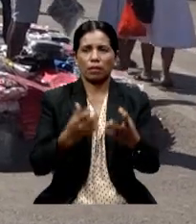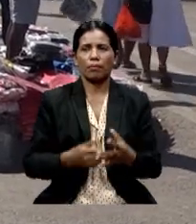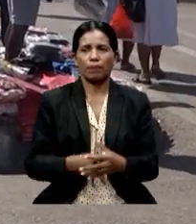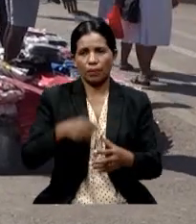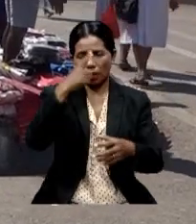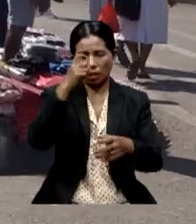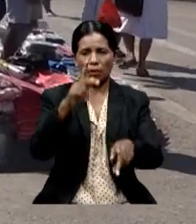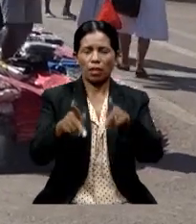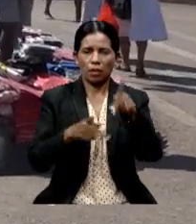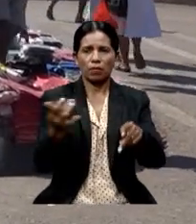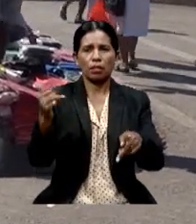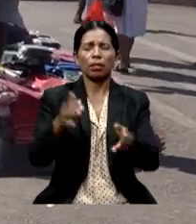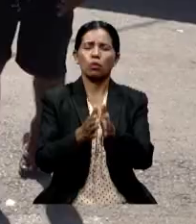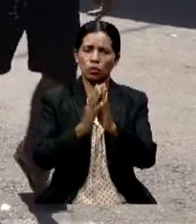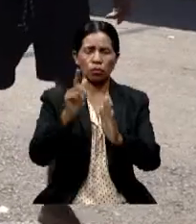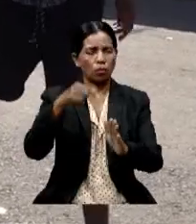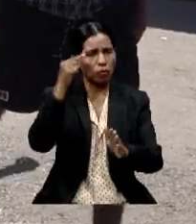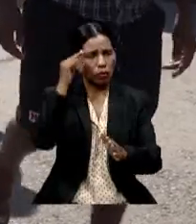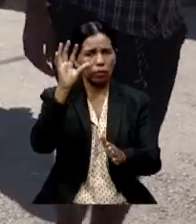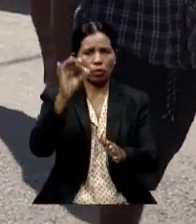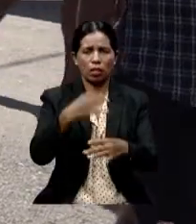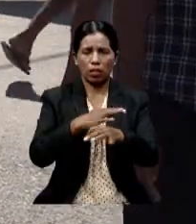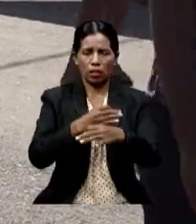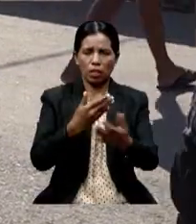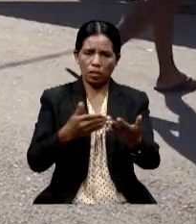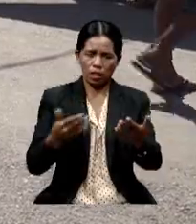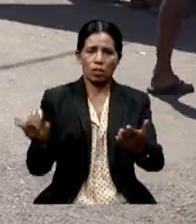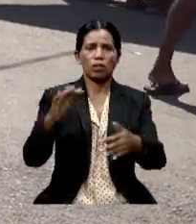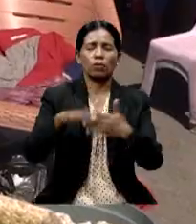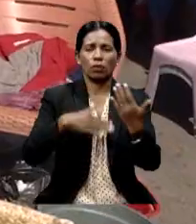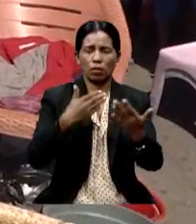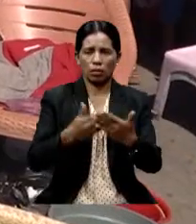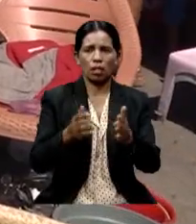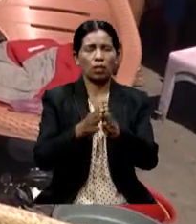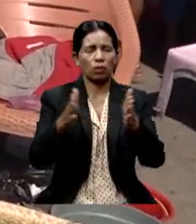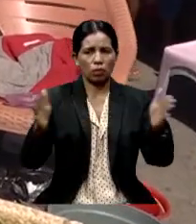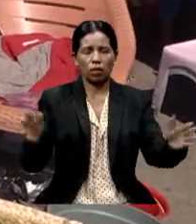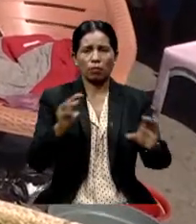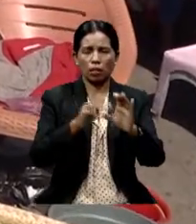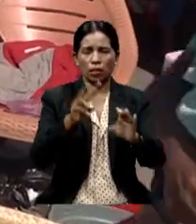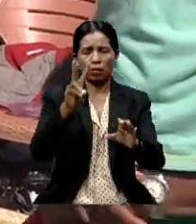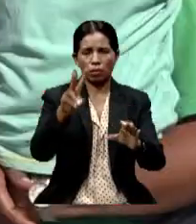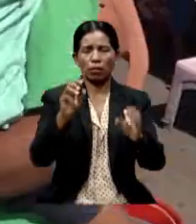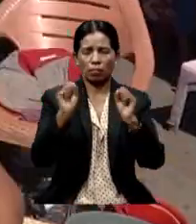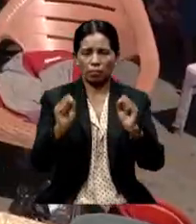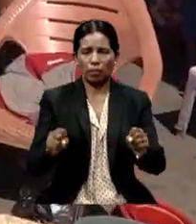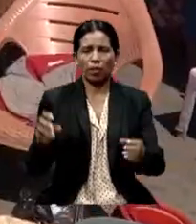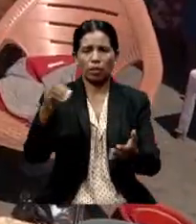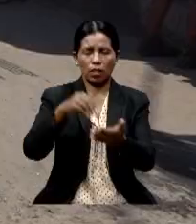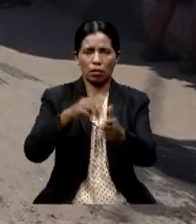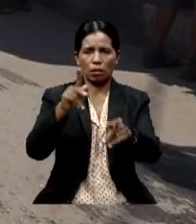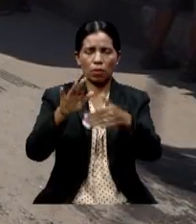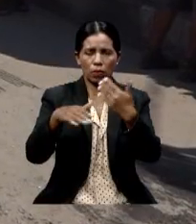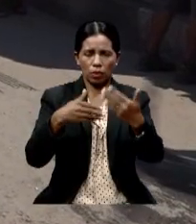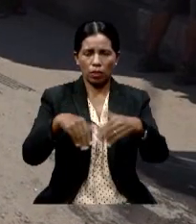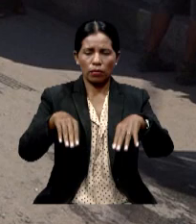Tambane negosiante sira husuba governo da sia atu hadia facilidade no haluan tan mercado ruane nune bela acumula hotu